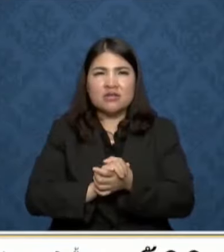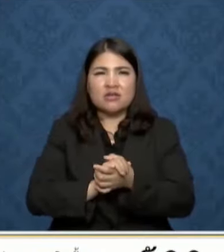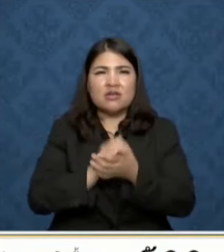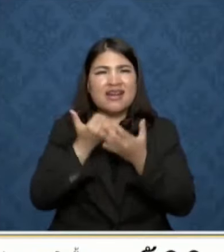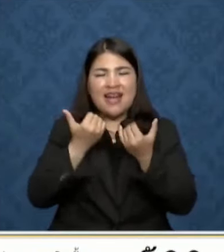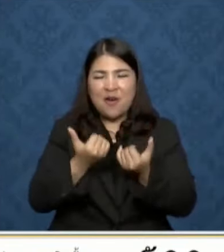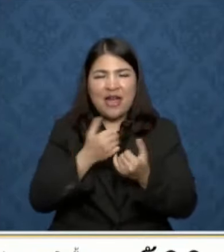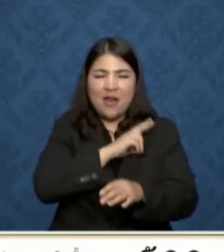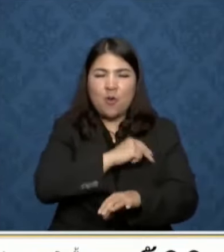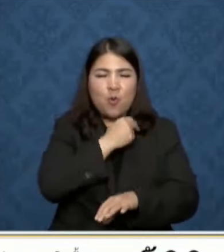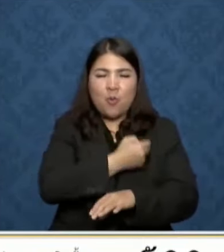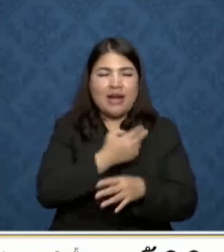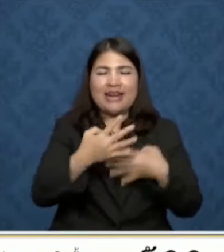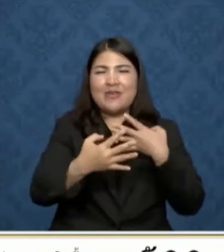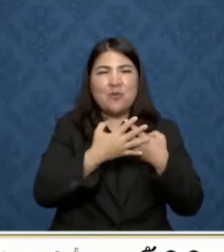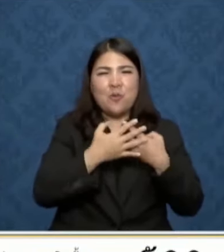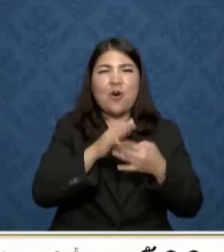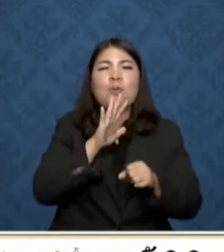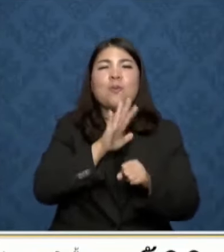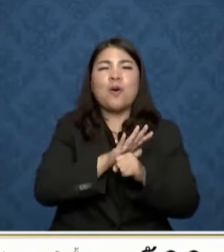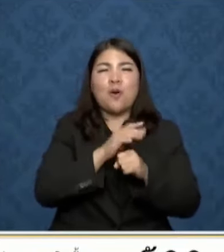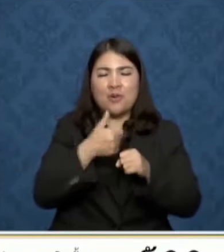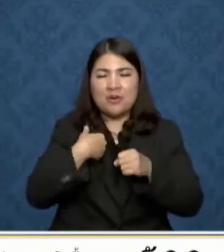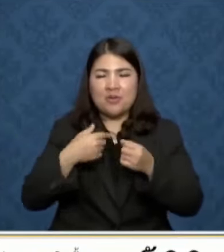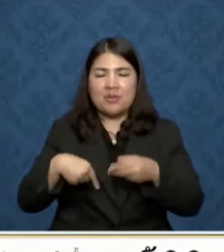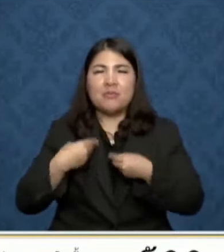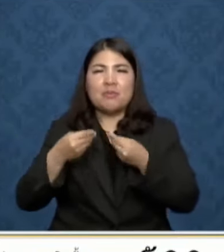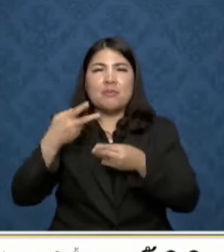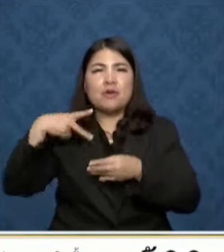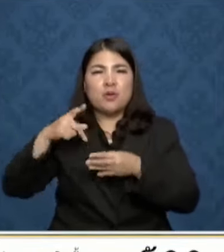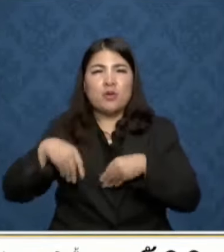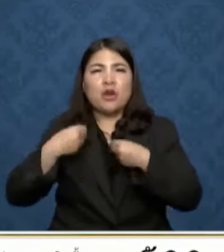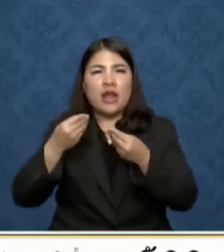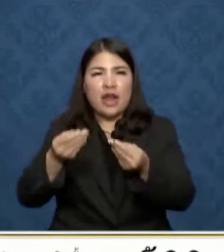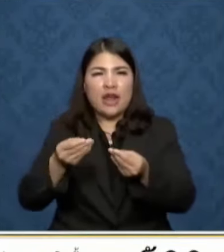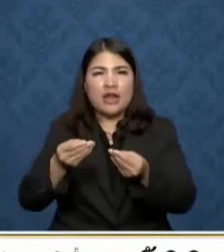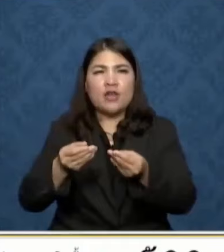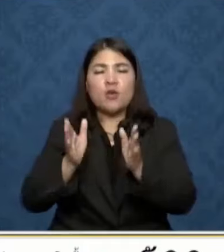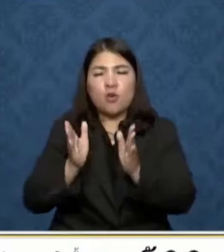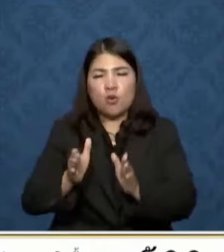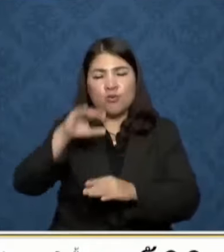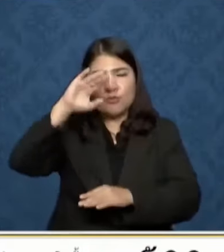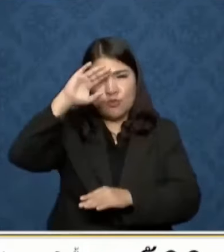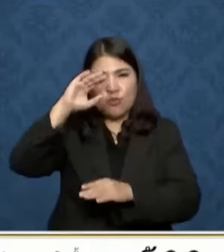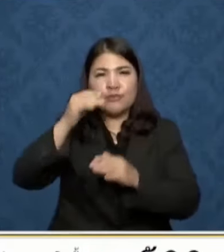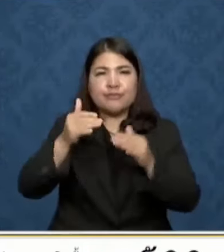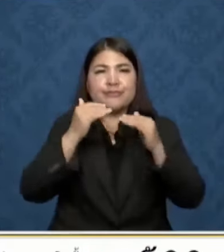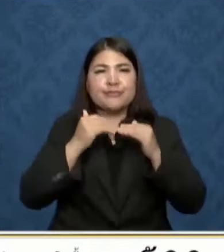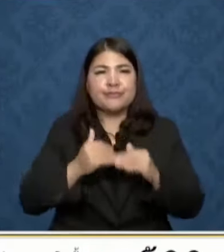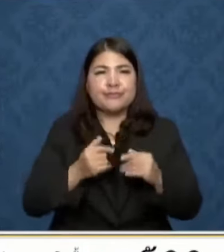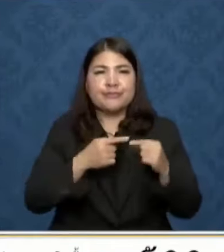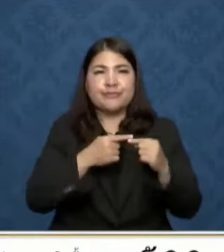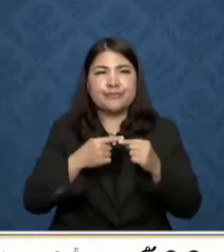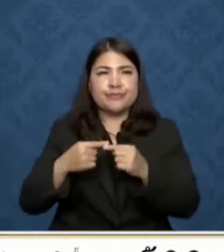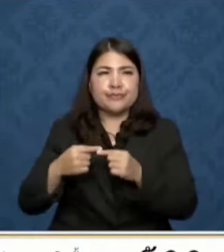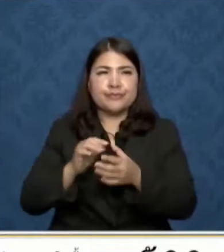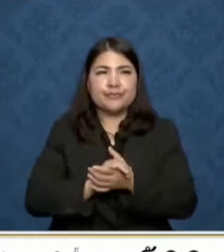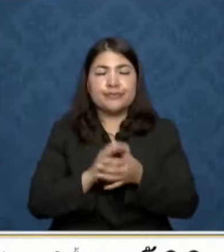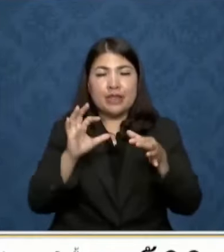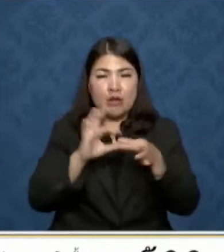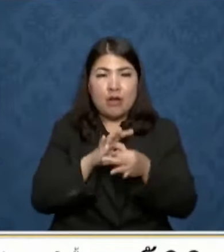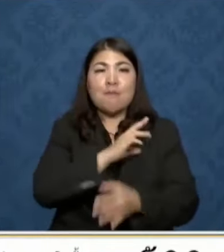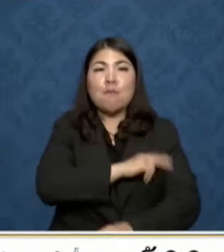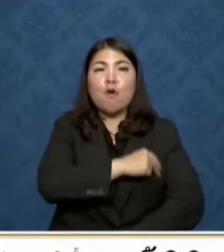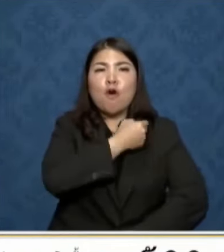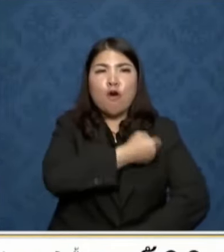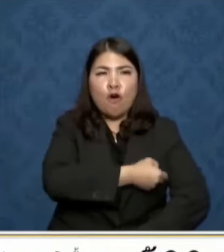อัี้เอาแ่ใโรพยาบาเรีจำก็ได้นะครเพื่อเป็ประโยชนกัผู้ป่วย จะแล้ถไปครับประเดนถัดไปนะครับประเดนของเรื่องคุ